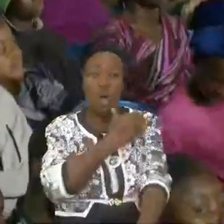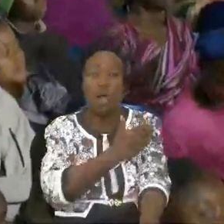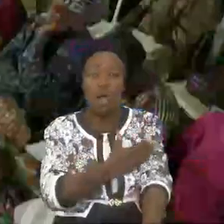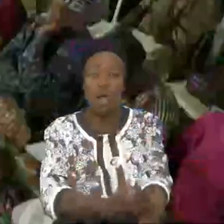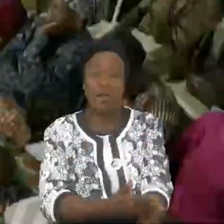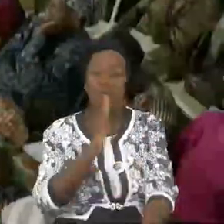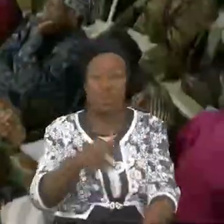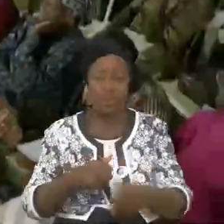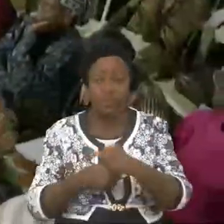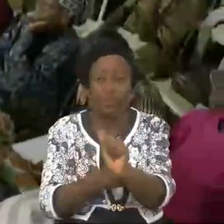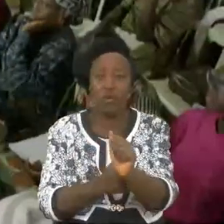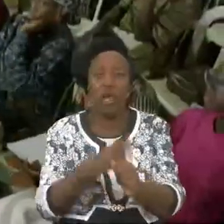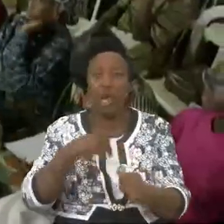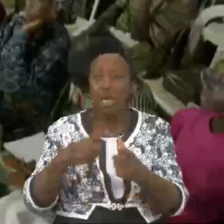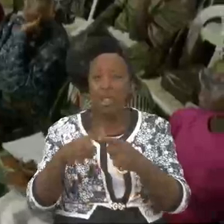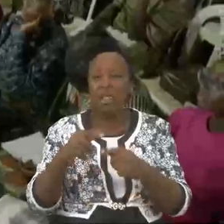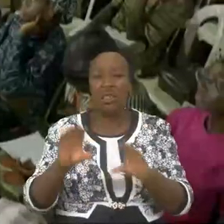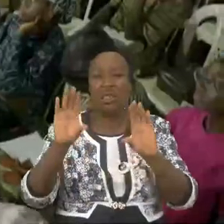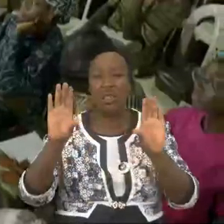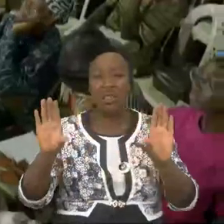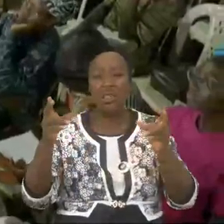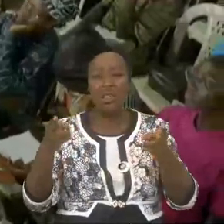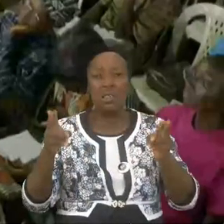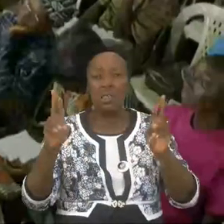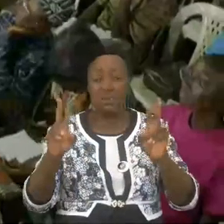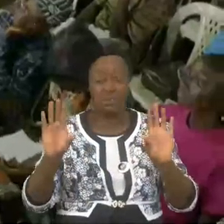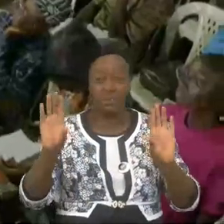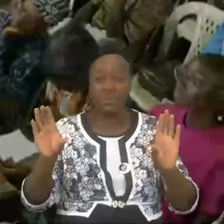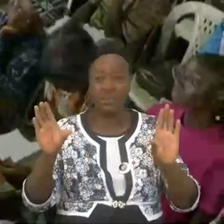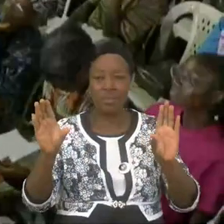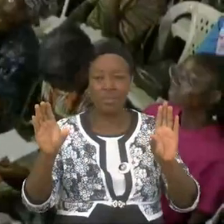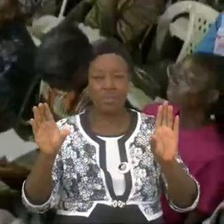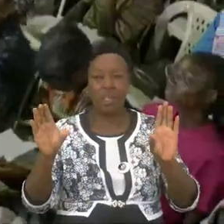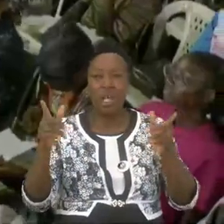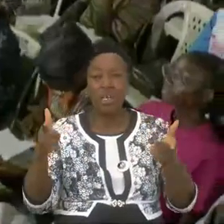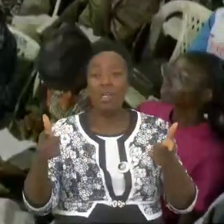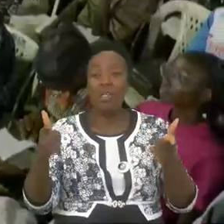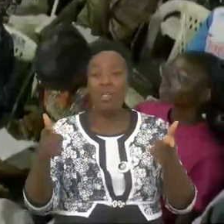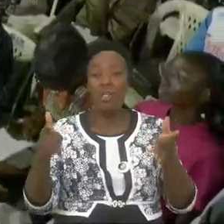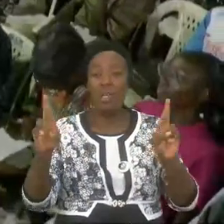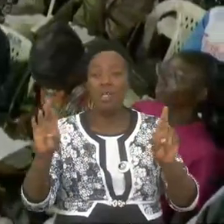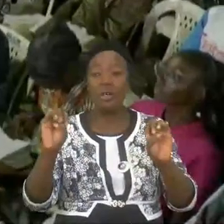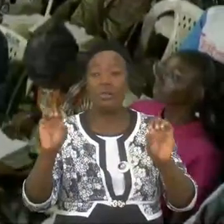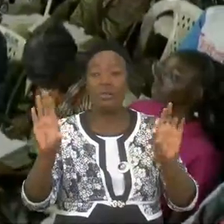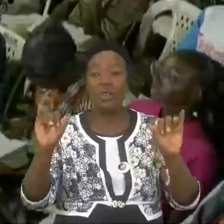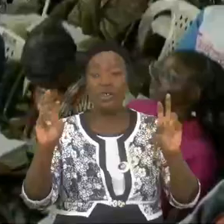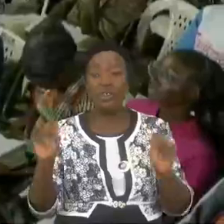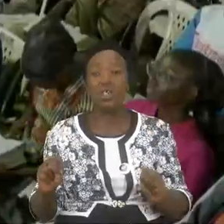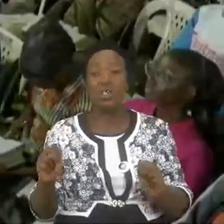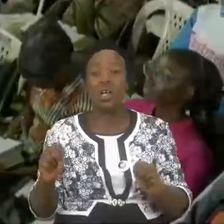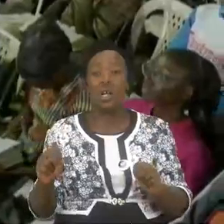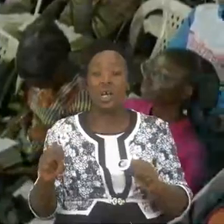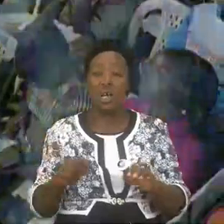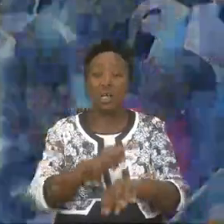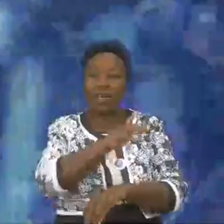Maintenant, il y aura les Perses à l'issue, l'Empire grec va suivre. Et finalement, il y